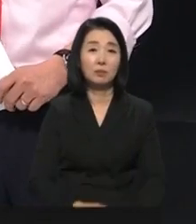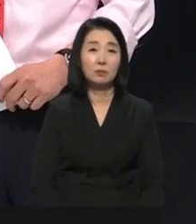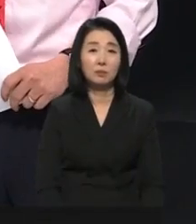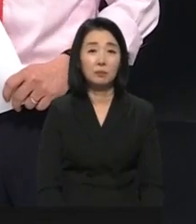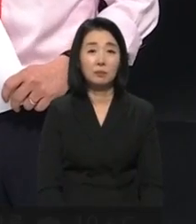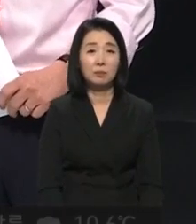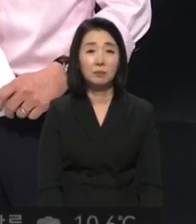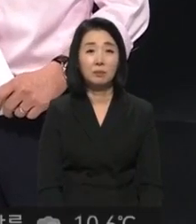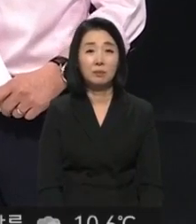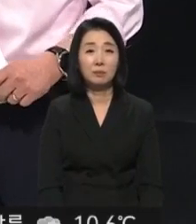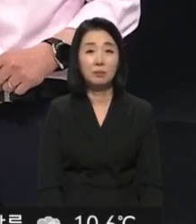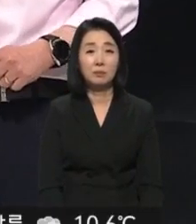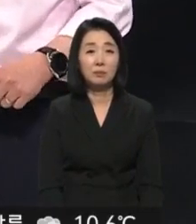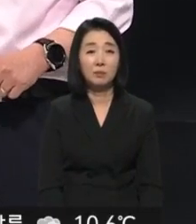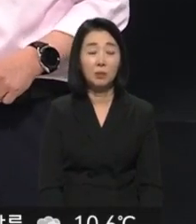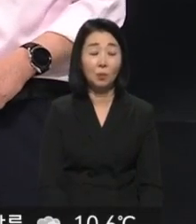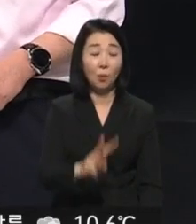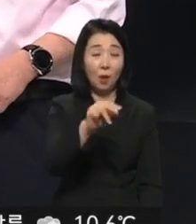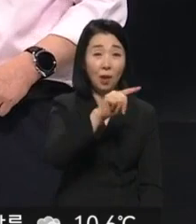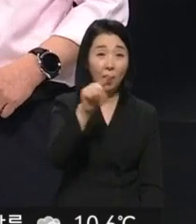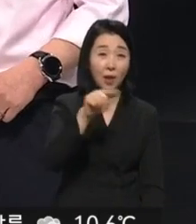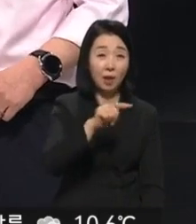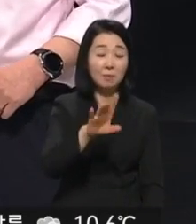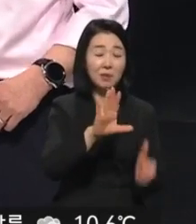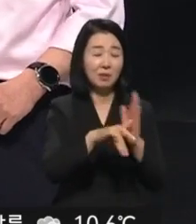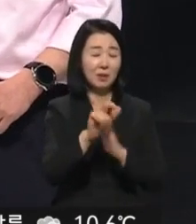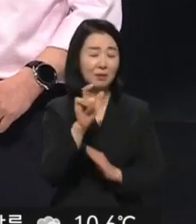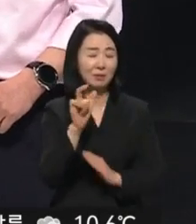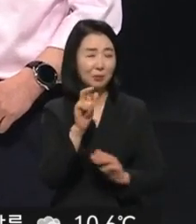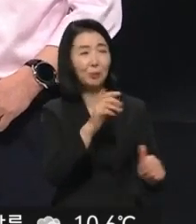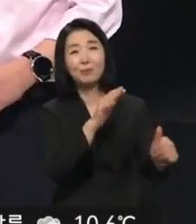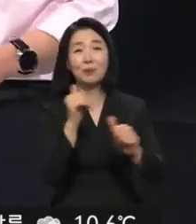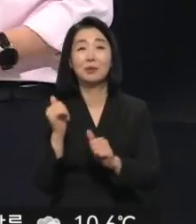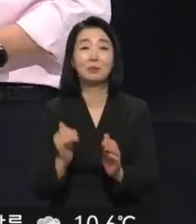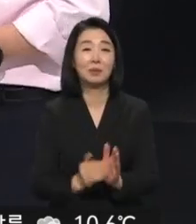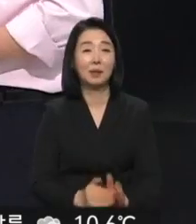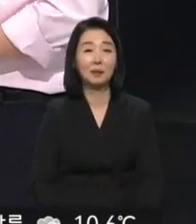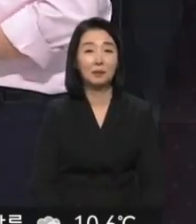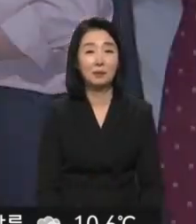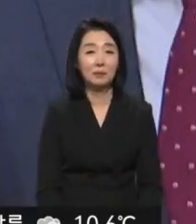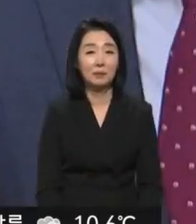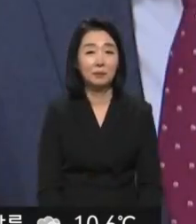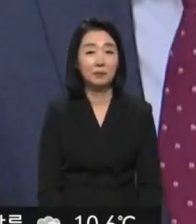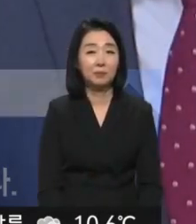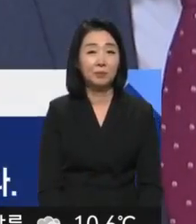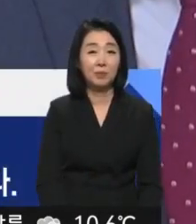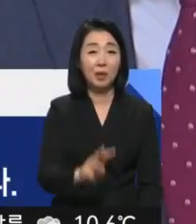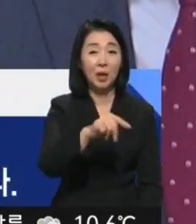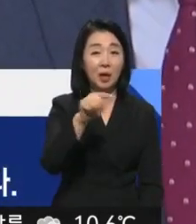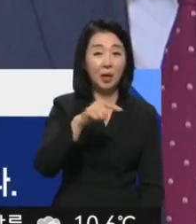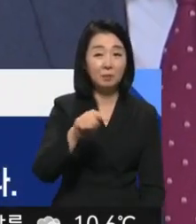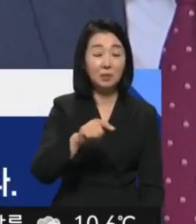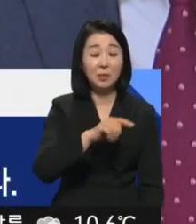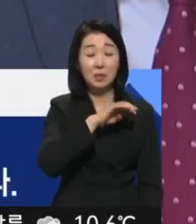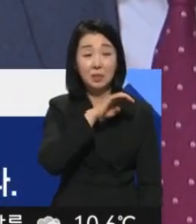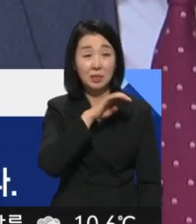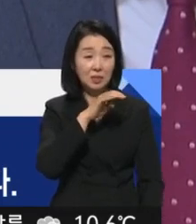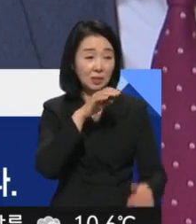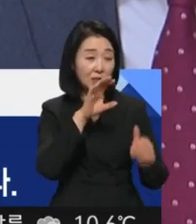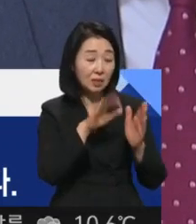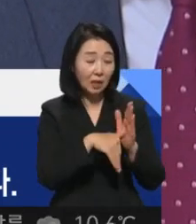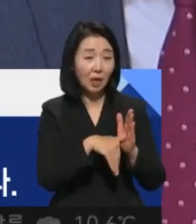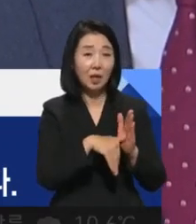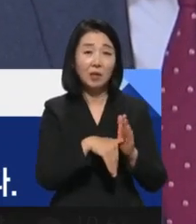그러면서 다시 한번 MZ세대를 강제 소환했습니다. 일부 MZ세대 중에서 이렇게